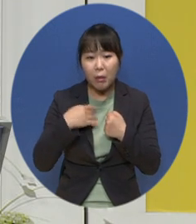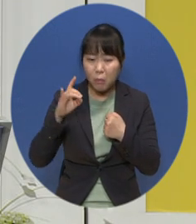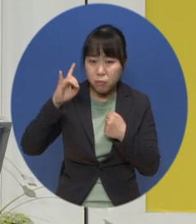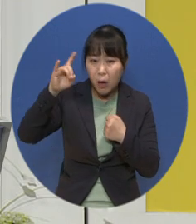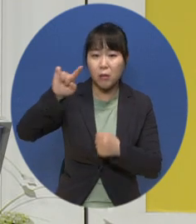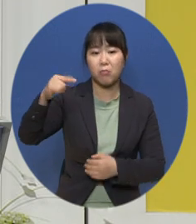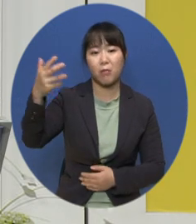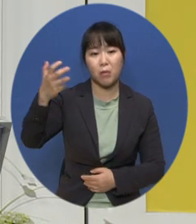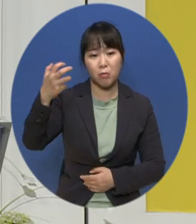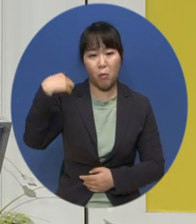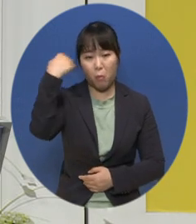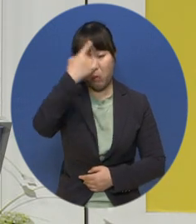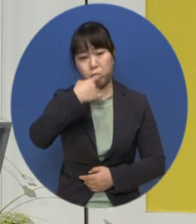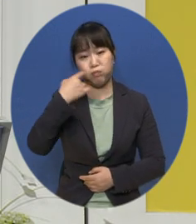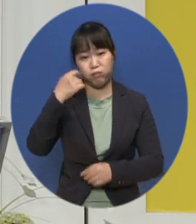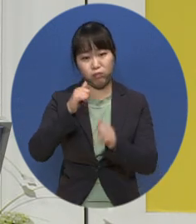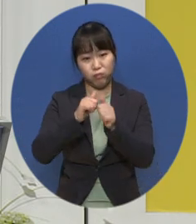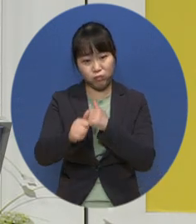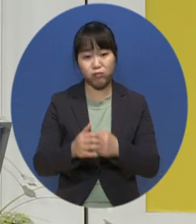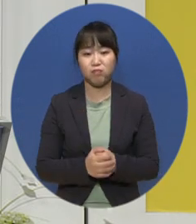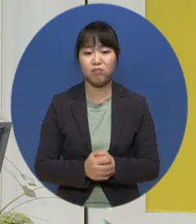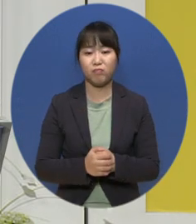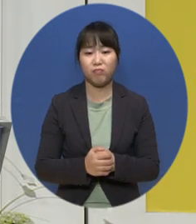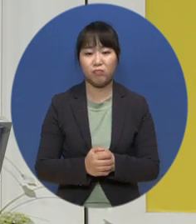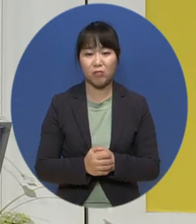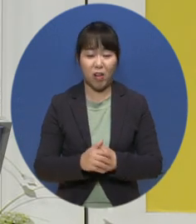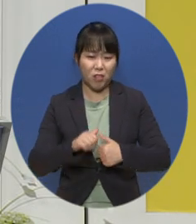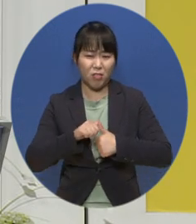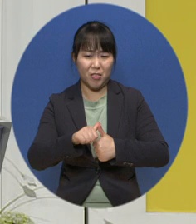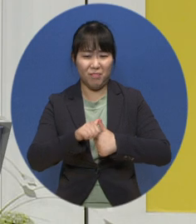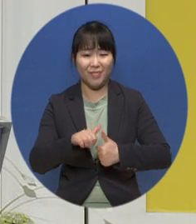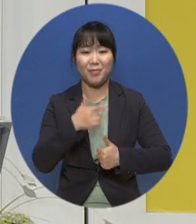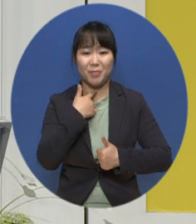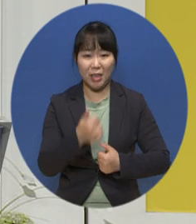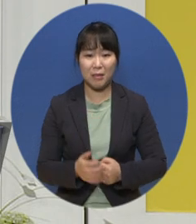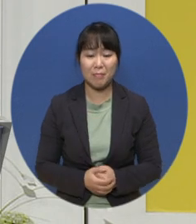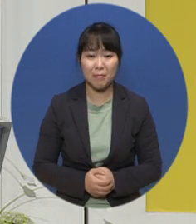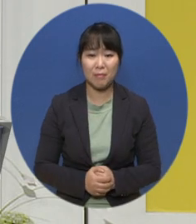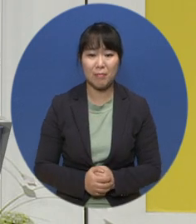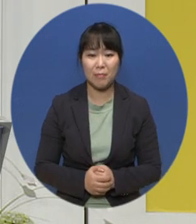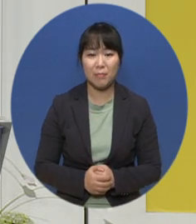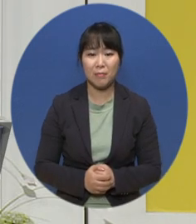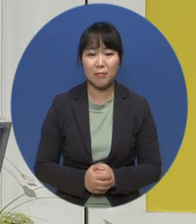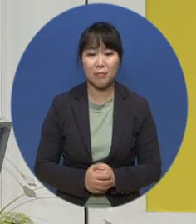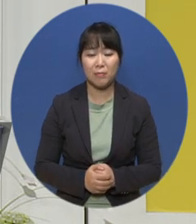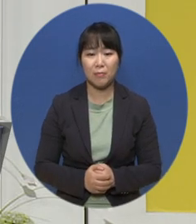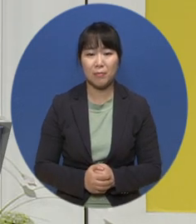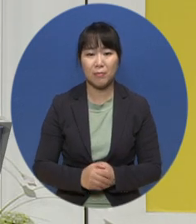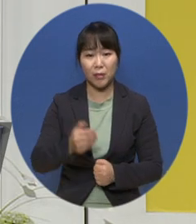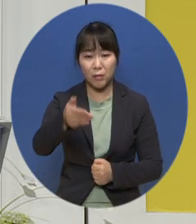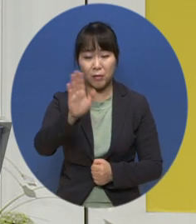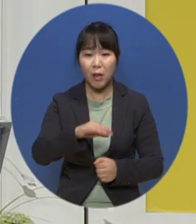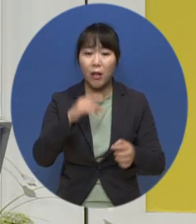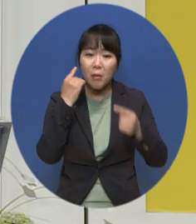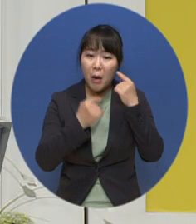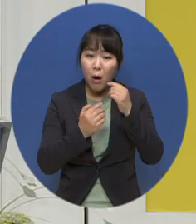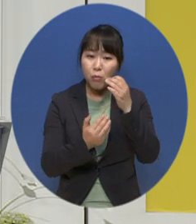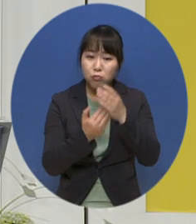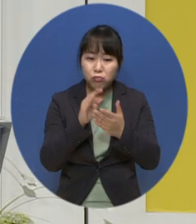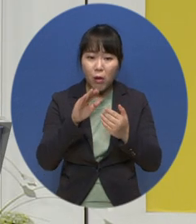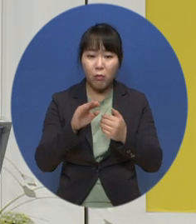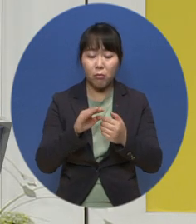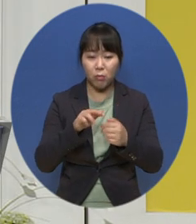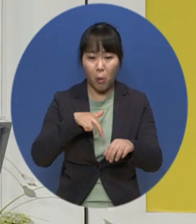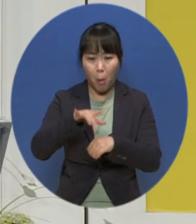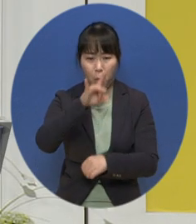뭐 얼굴도 좀 생겼고 하루 시험도 좀 했었고 이랬었는데 다 치워 난 다음에 영원히 그 얻지